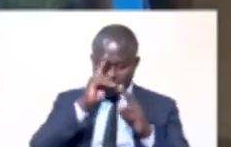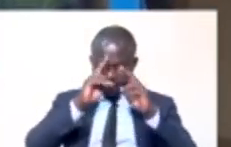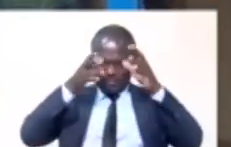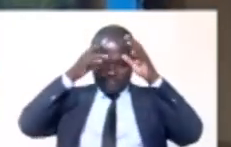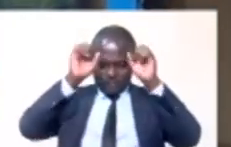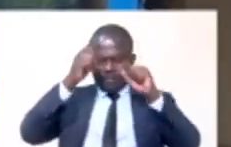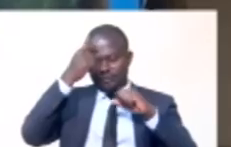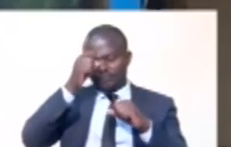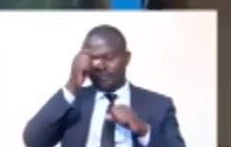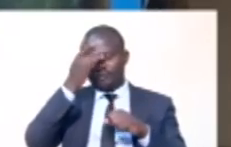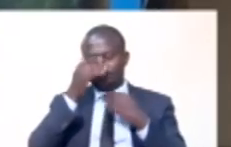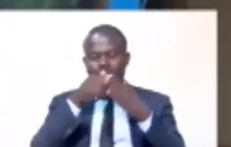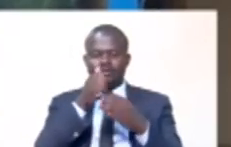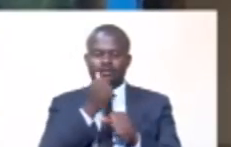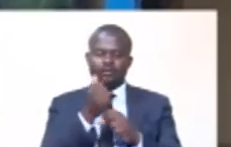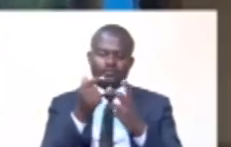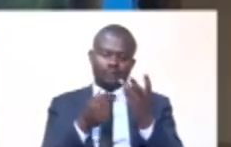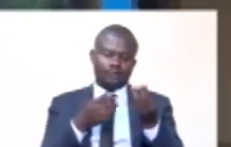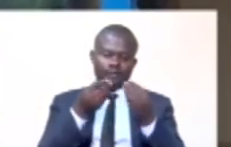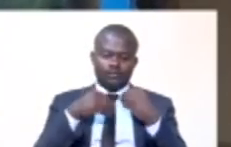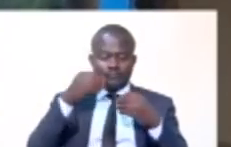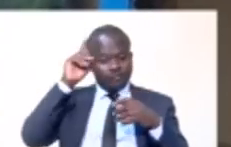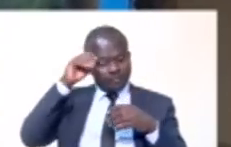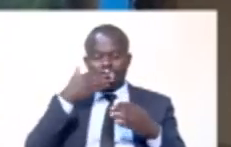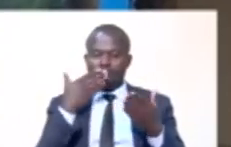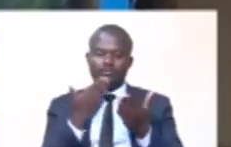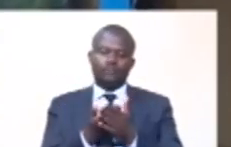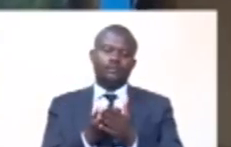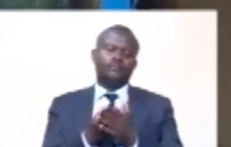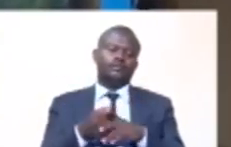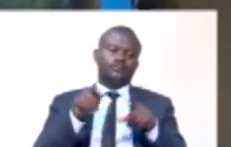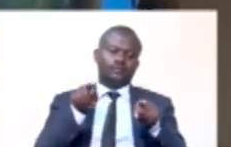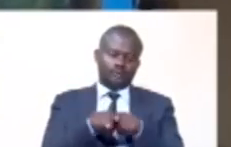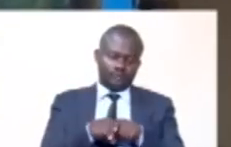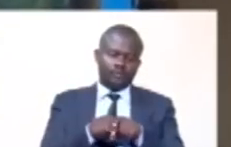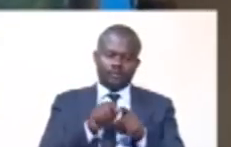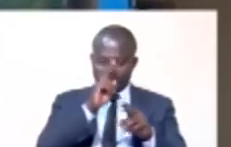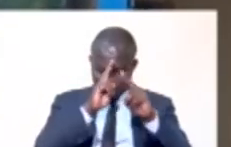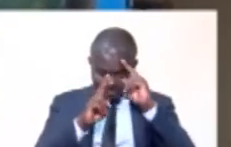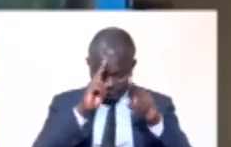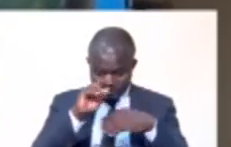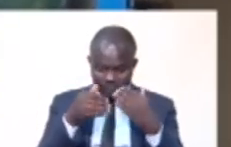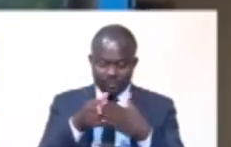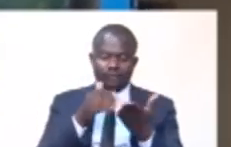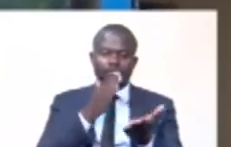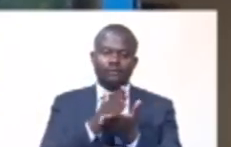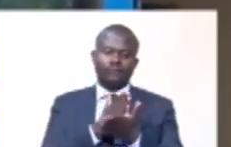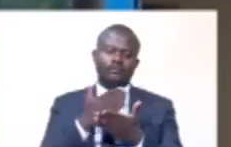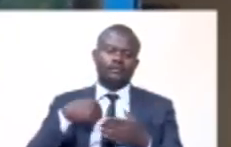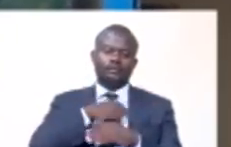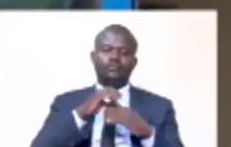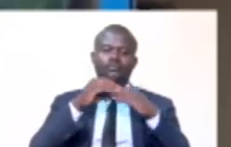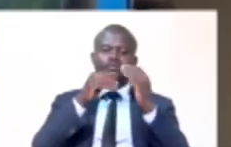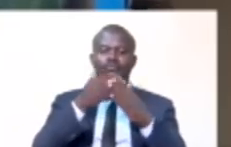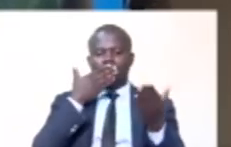Kagame wakoze ibindi bakaba intekerezo nziza nawe akaba kamwumvira nyine rwose baramwumviye nyine ubuyobozi